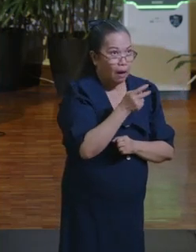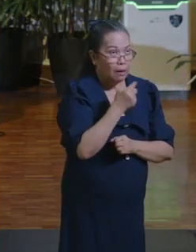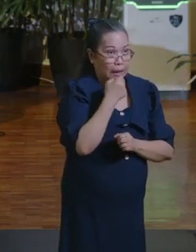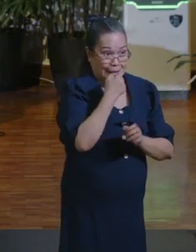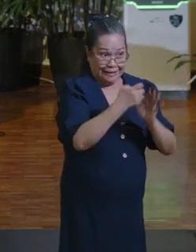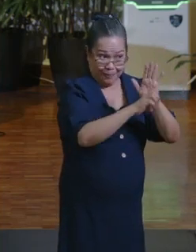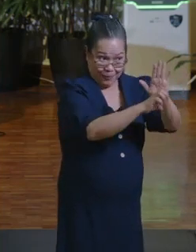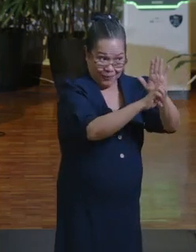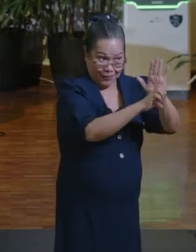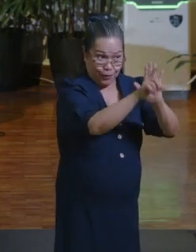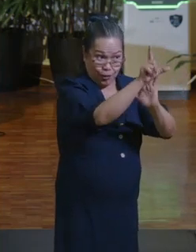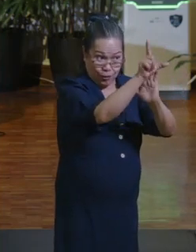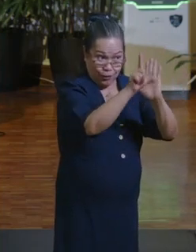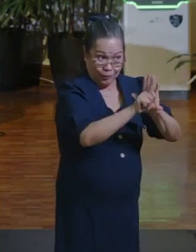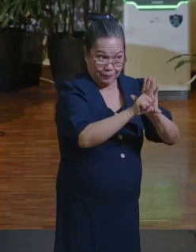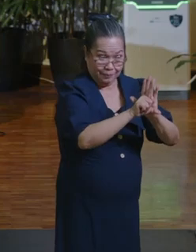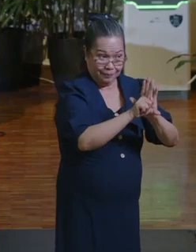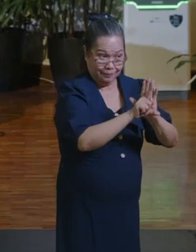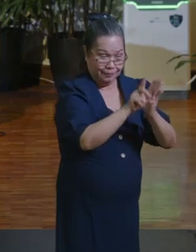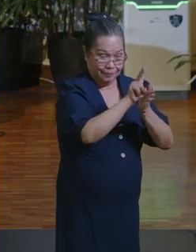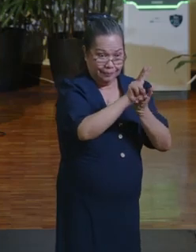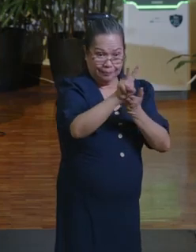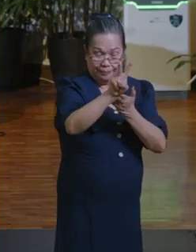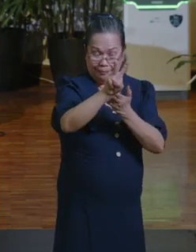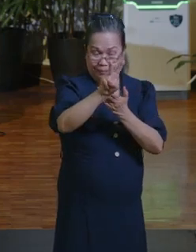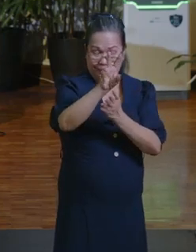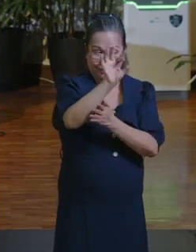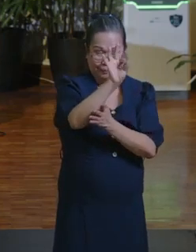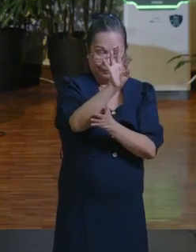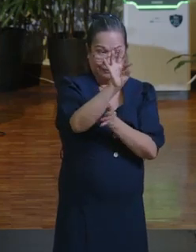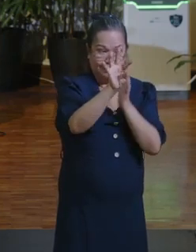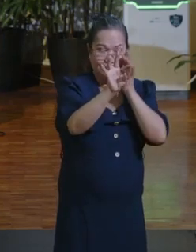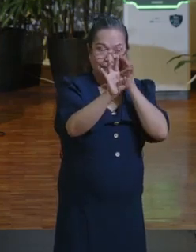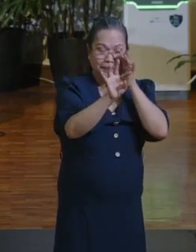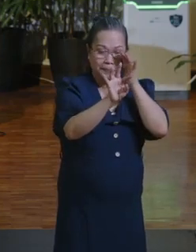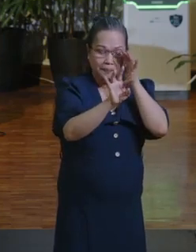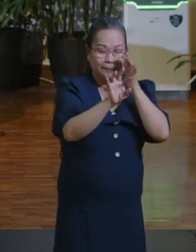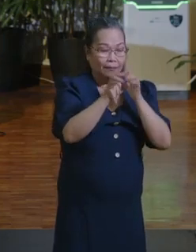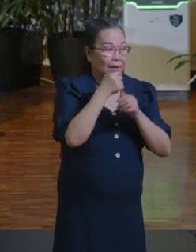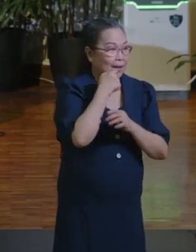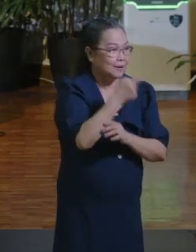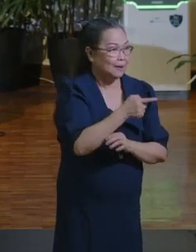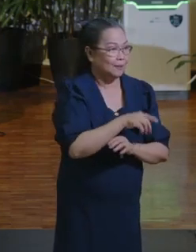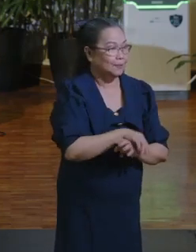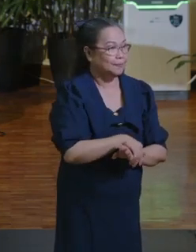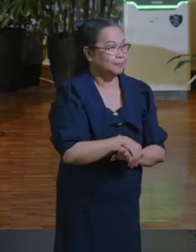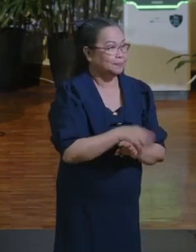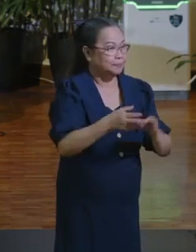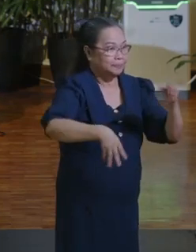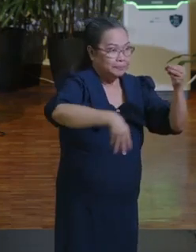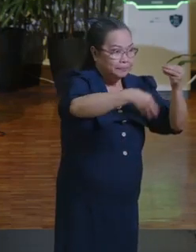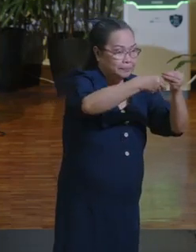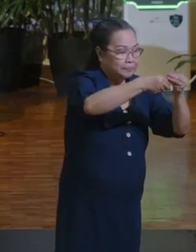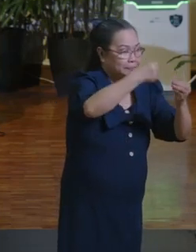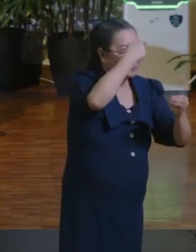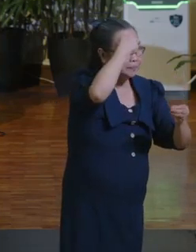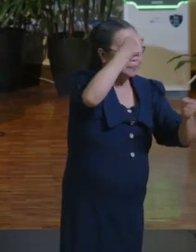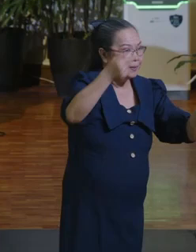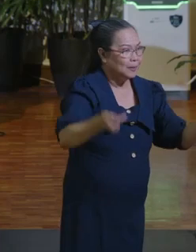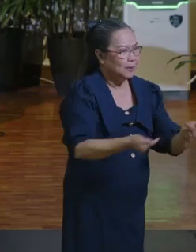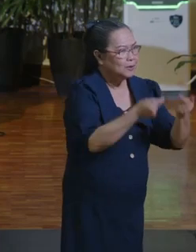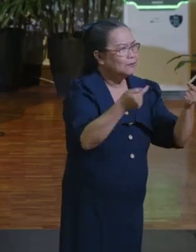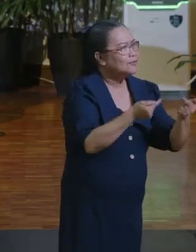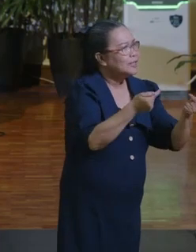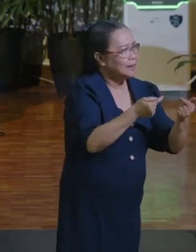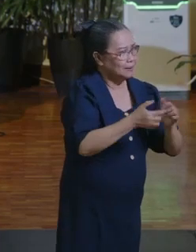halimbawa, sa verse 19, sabi niya, it was added because of